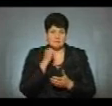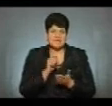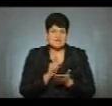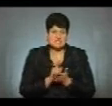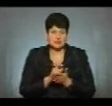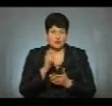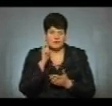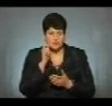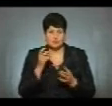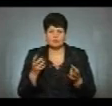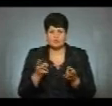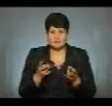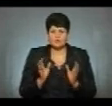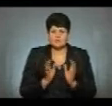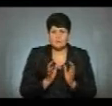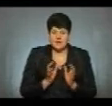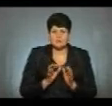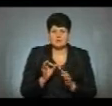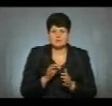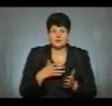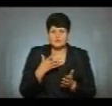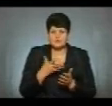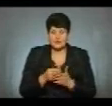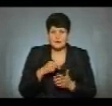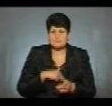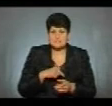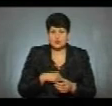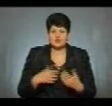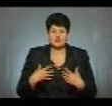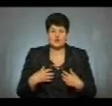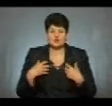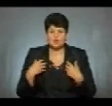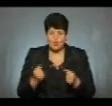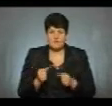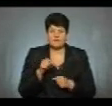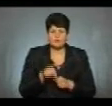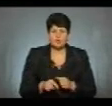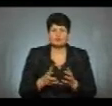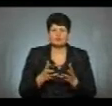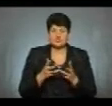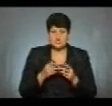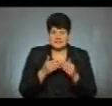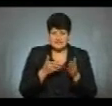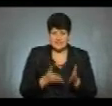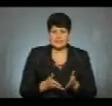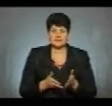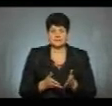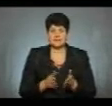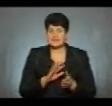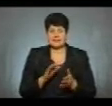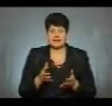потрібно, ну, скажімо, дбати за свої психологічне здоров'я в тому числі і ну,